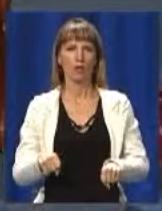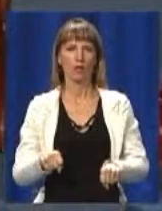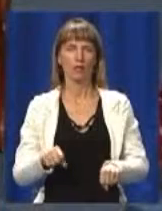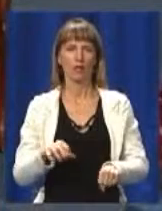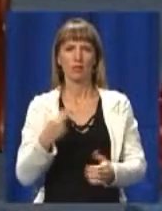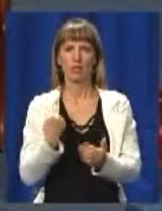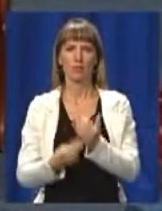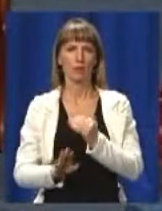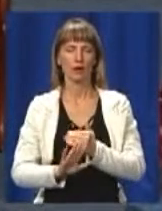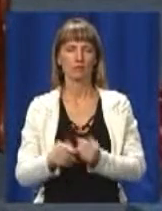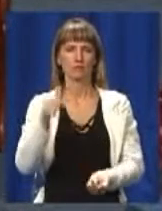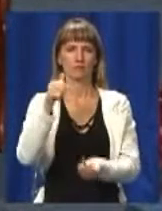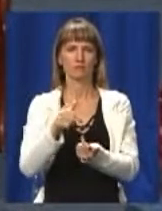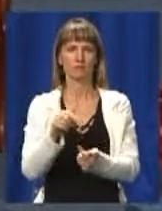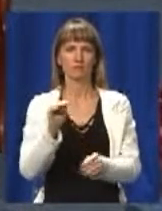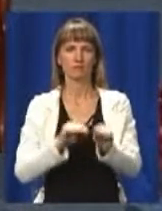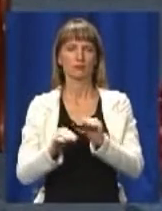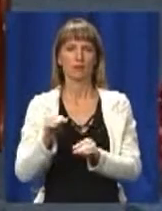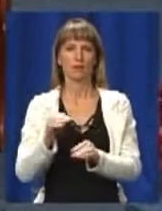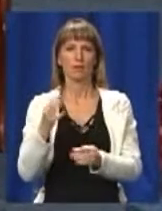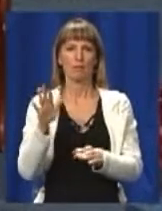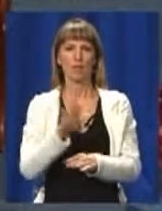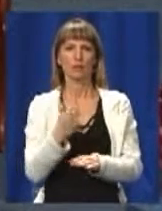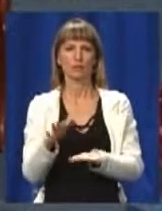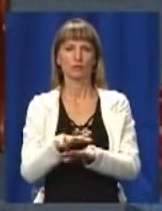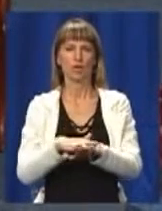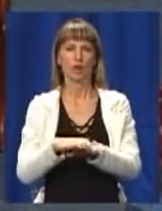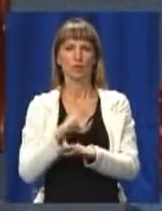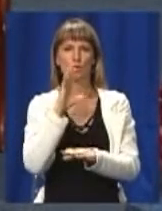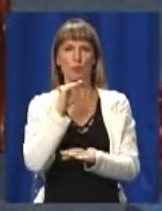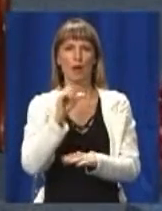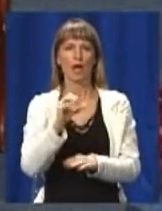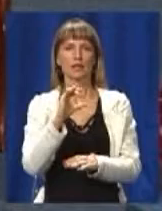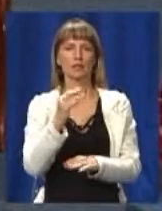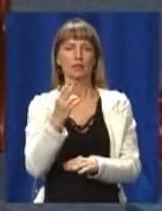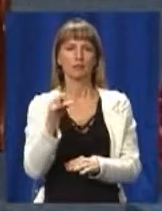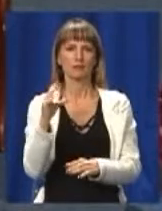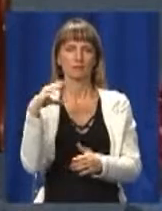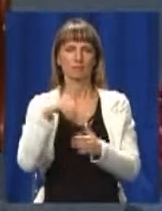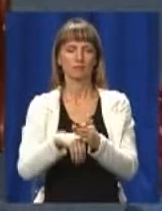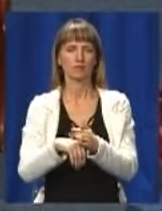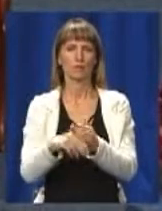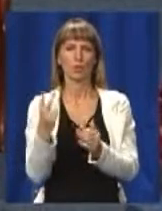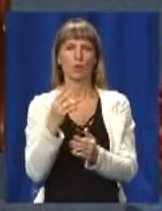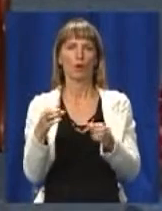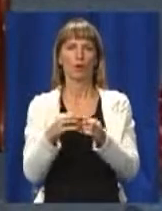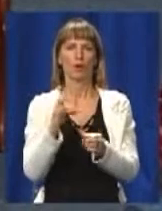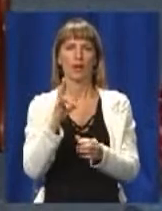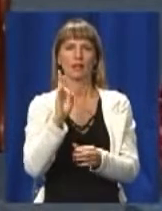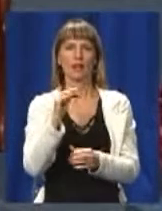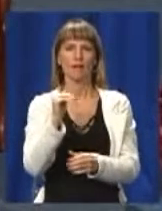непереможна. І згідно класифікації Міжнародної кінологічної федерації, вона навіть відноситься до непоганої групи, друга група